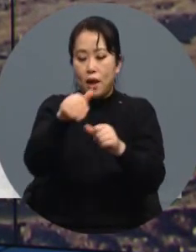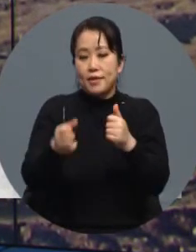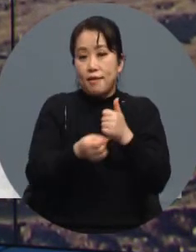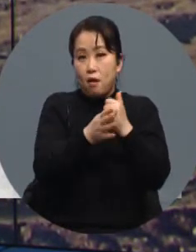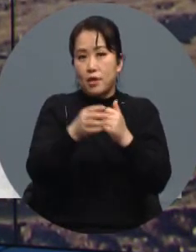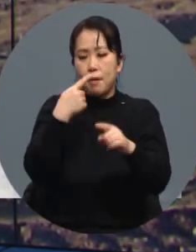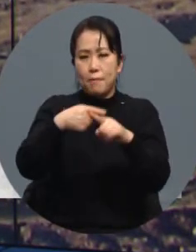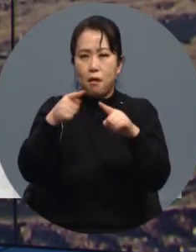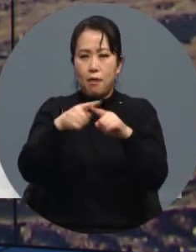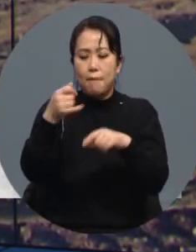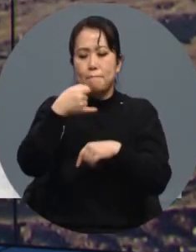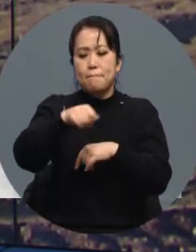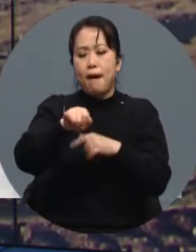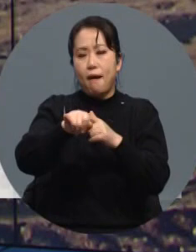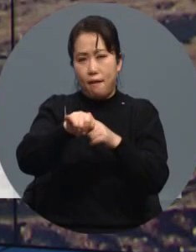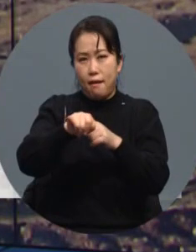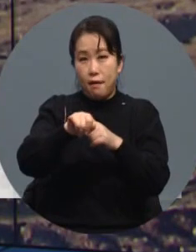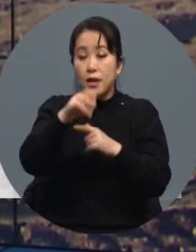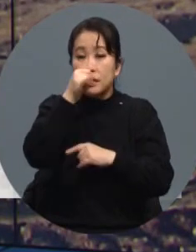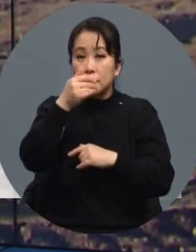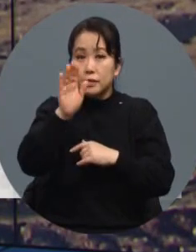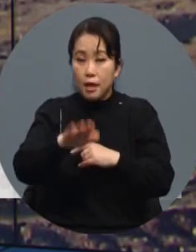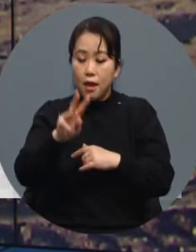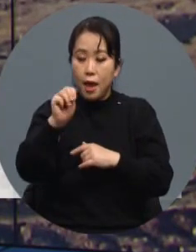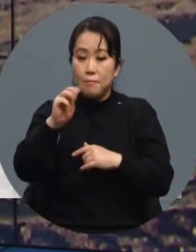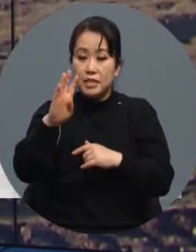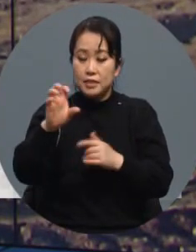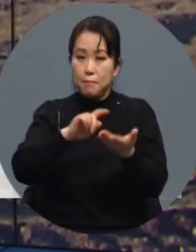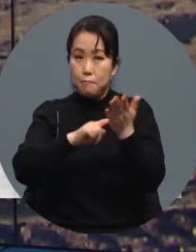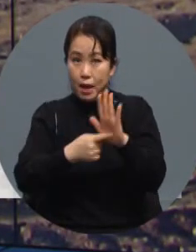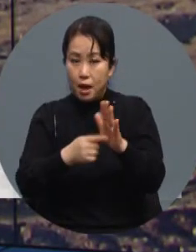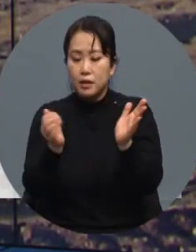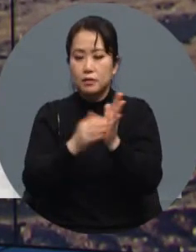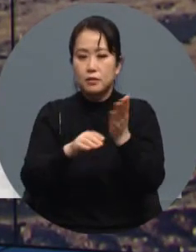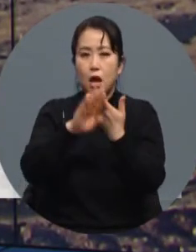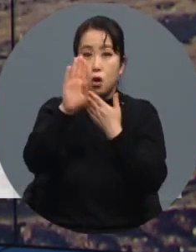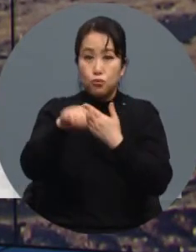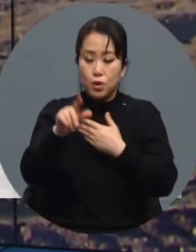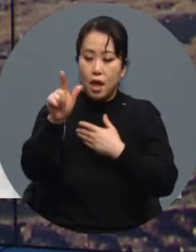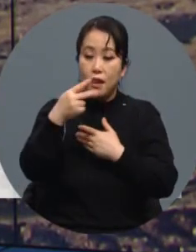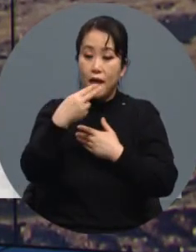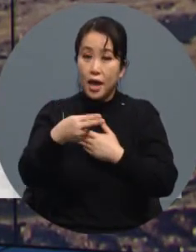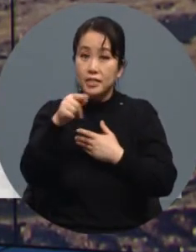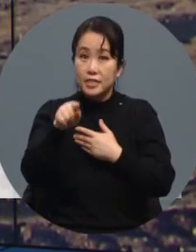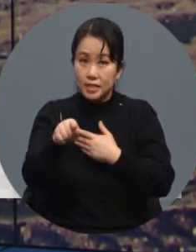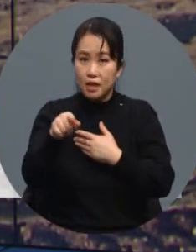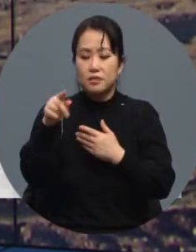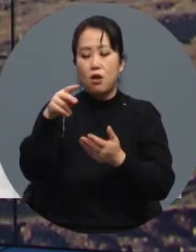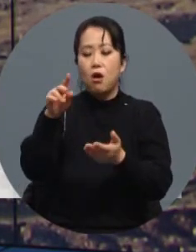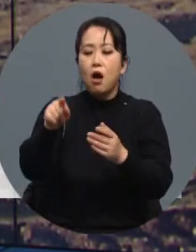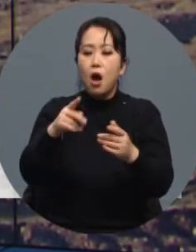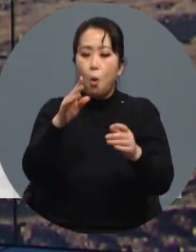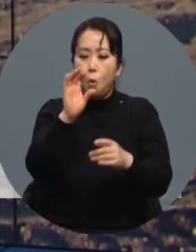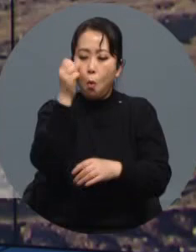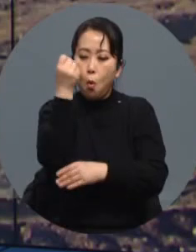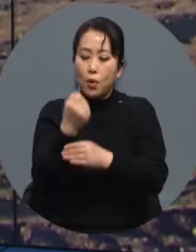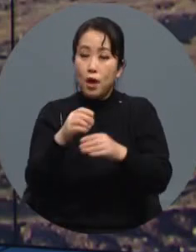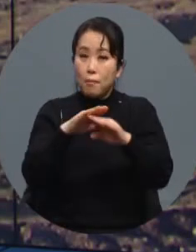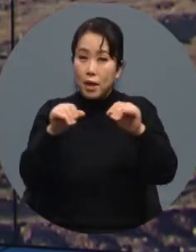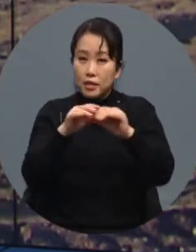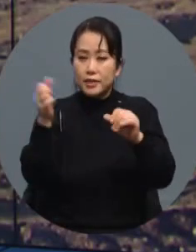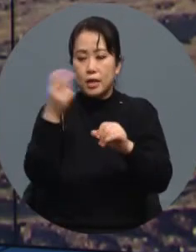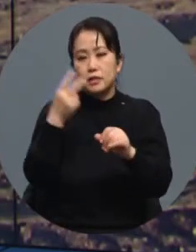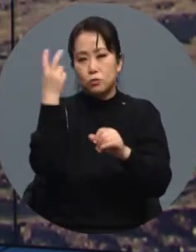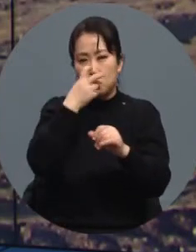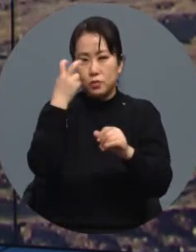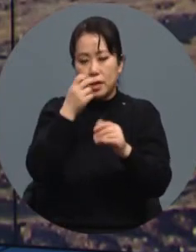부실했다는 것이 문제로 지적됐는데요. MBC 보도가 이어지자 LH 측이 오염토를 재조사하기로 했습니다. 조민희